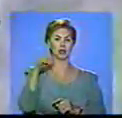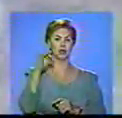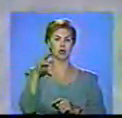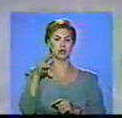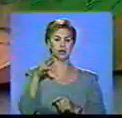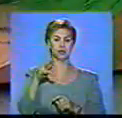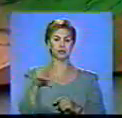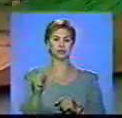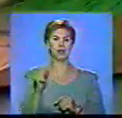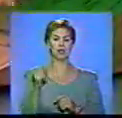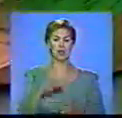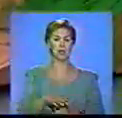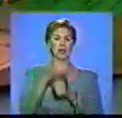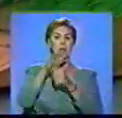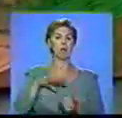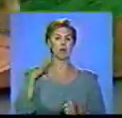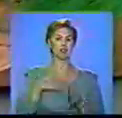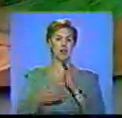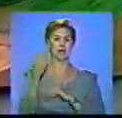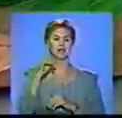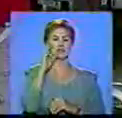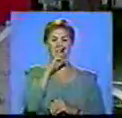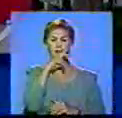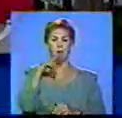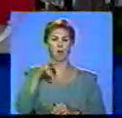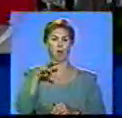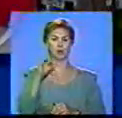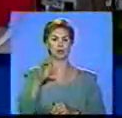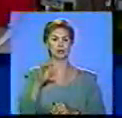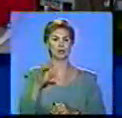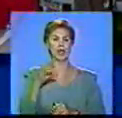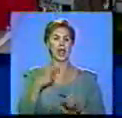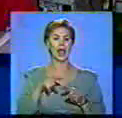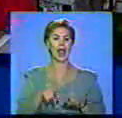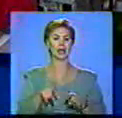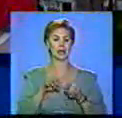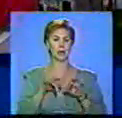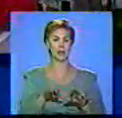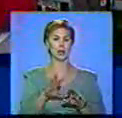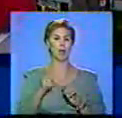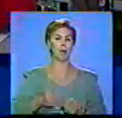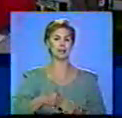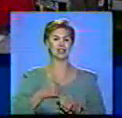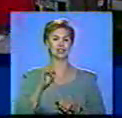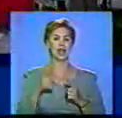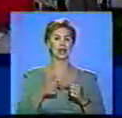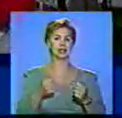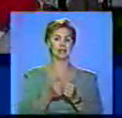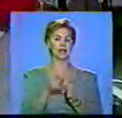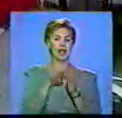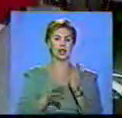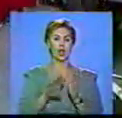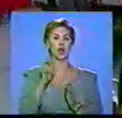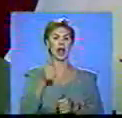свой летательный аппарат над Северным полюсом. Это мероприятие уже где-то по престижности и по организации не хуже